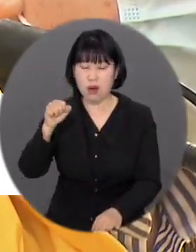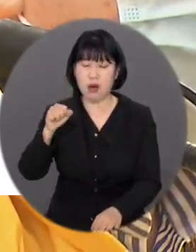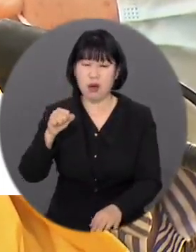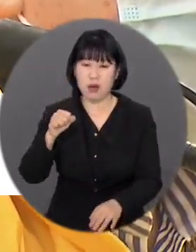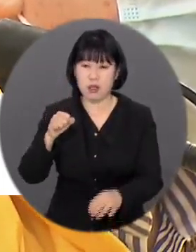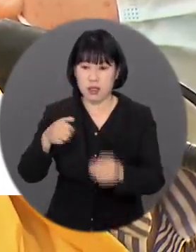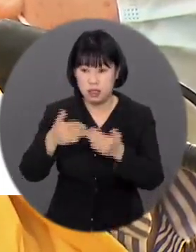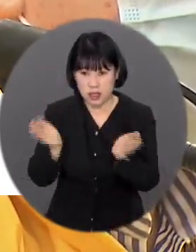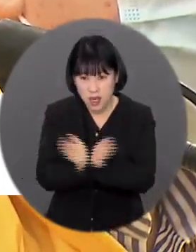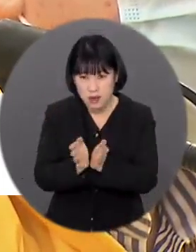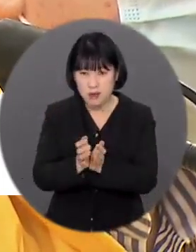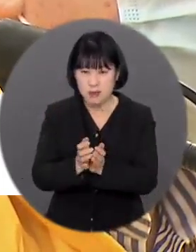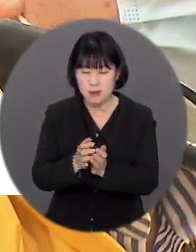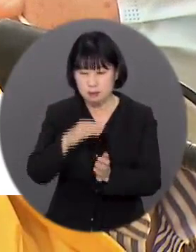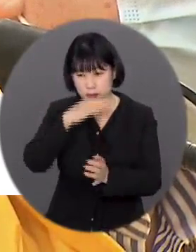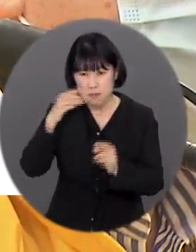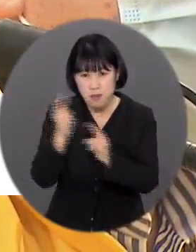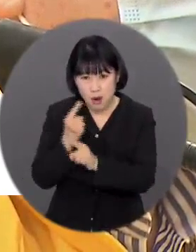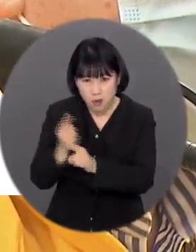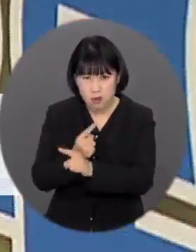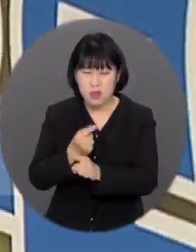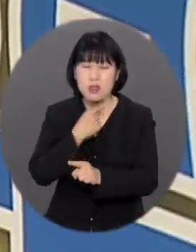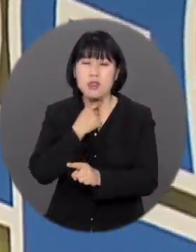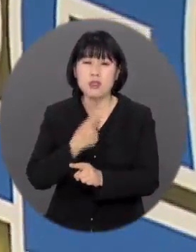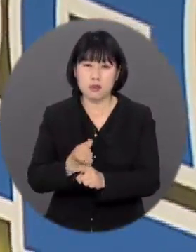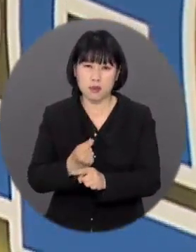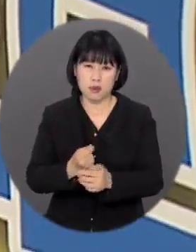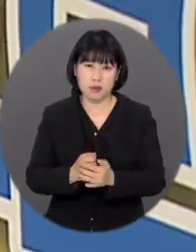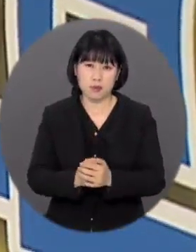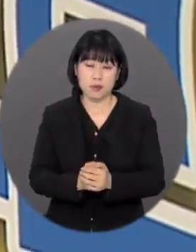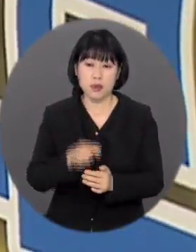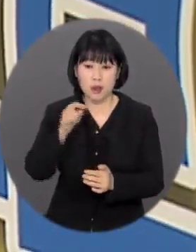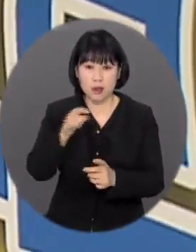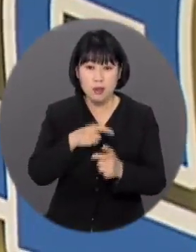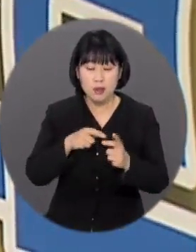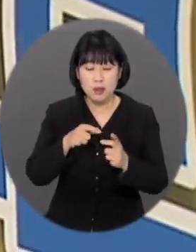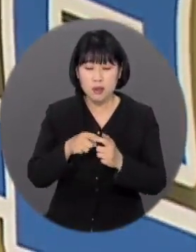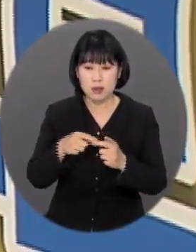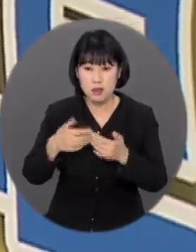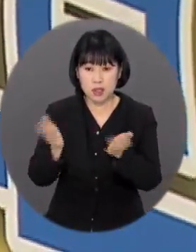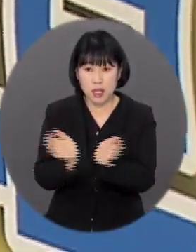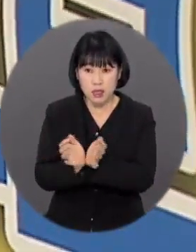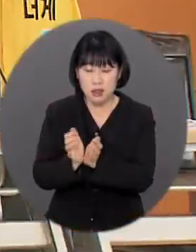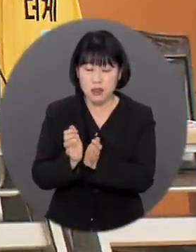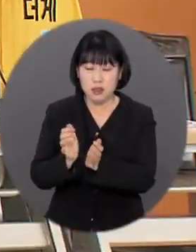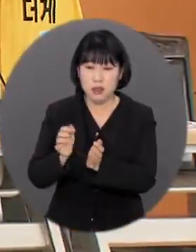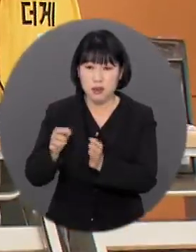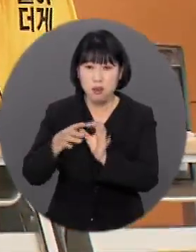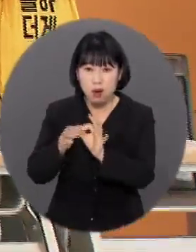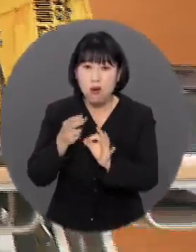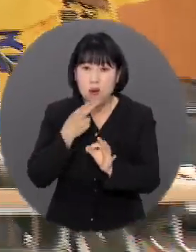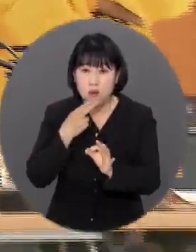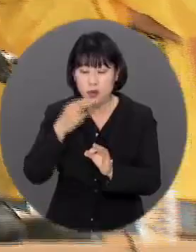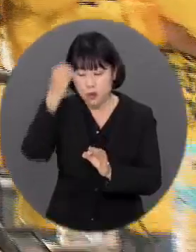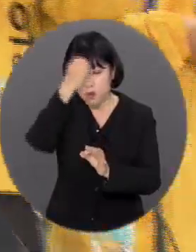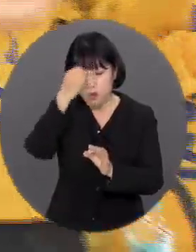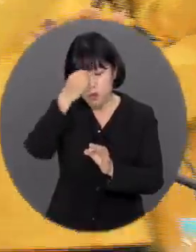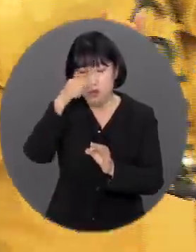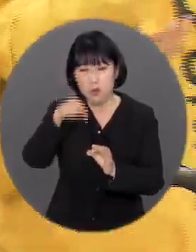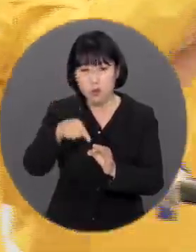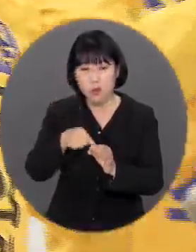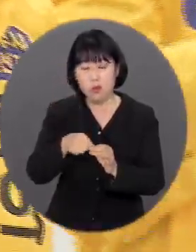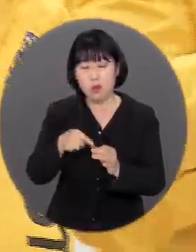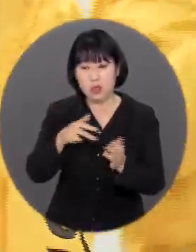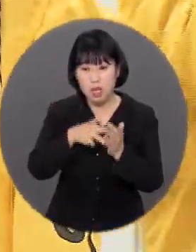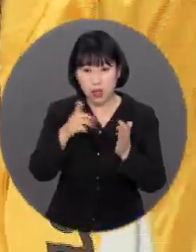당을 제대로 된 당을 만들려고. 여기에 무소속 현역 단체장인 고흥과 장흥, 그리고 현역이